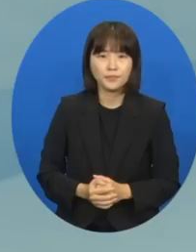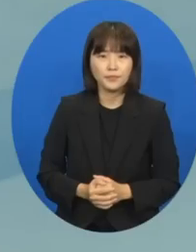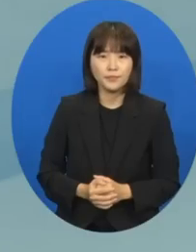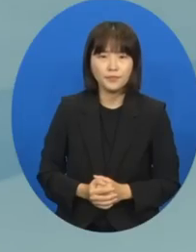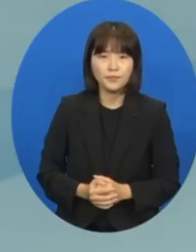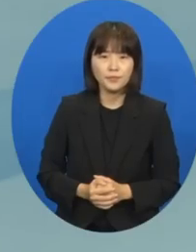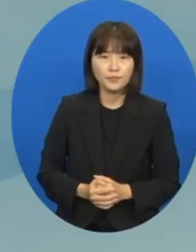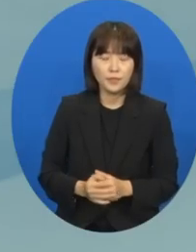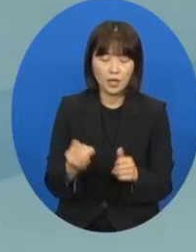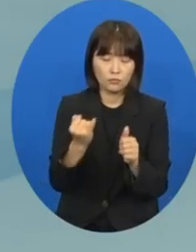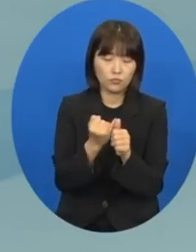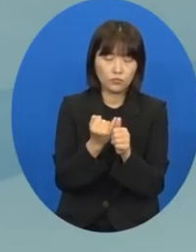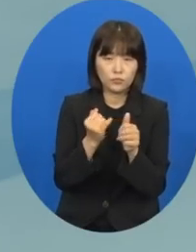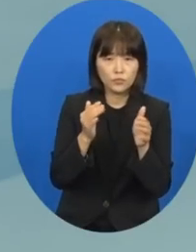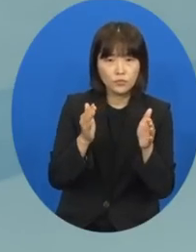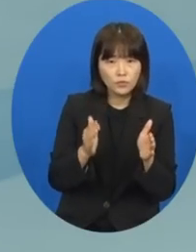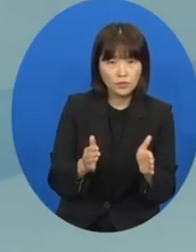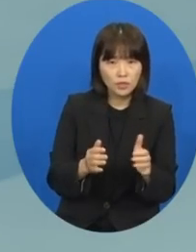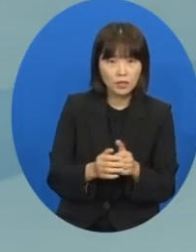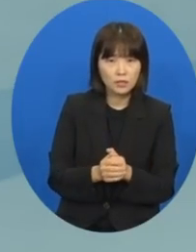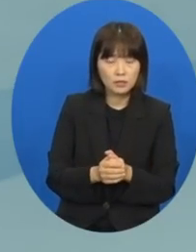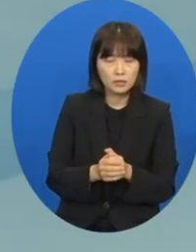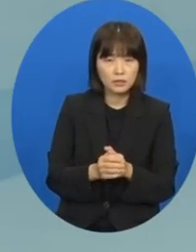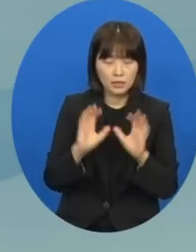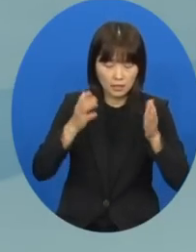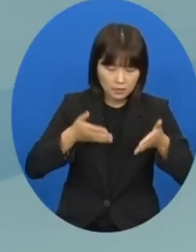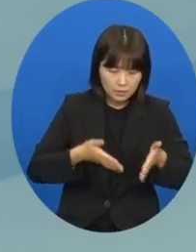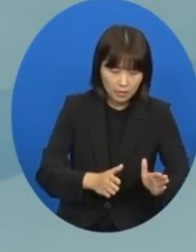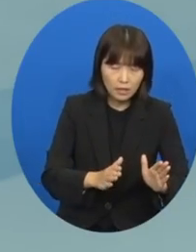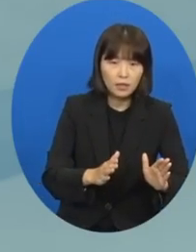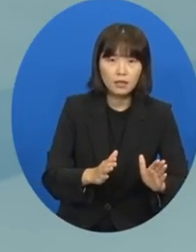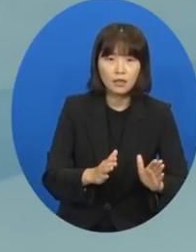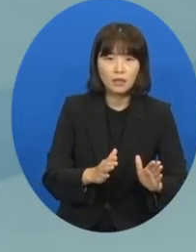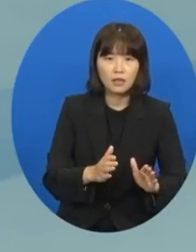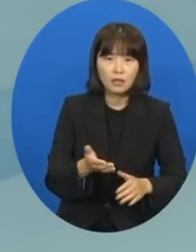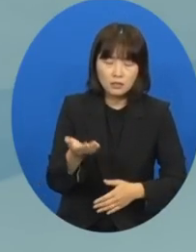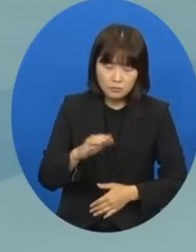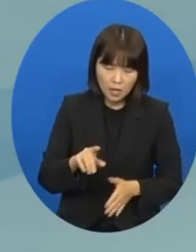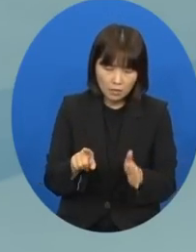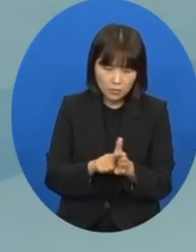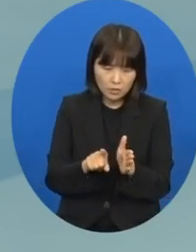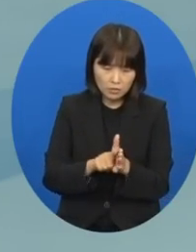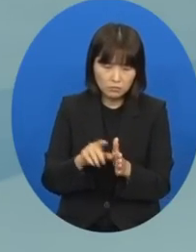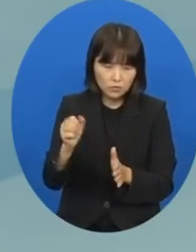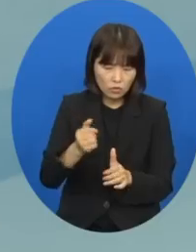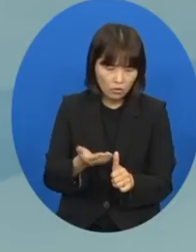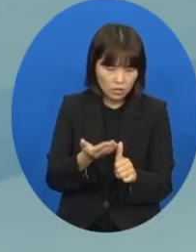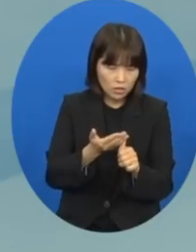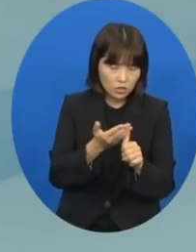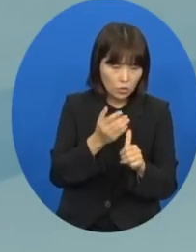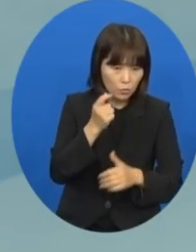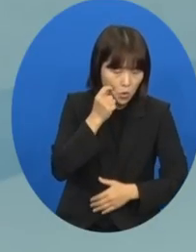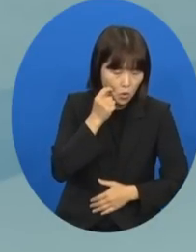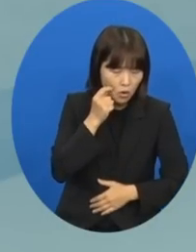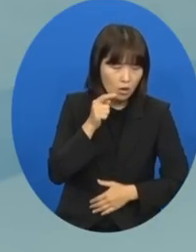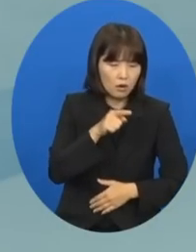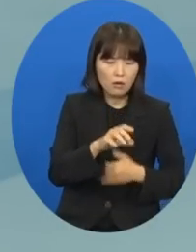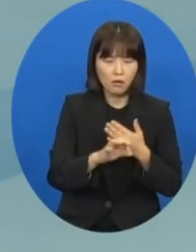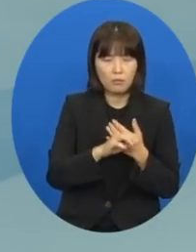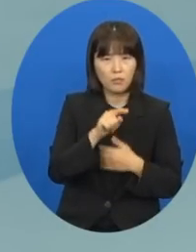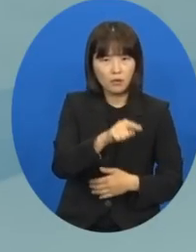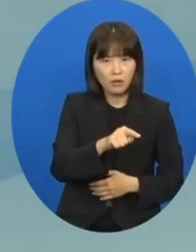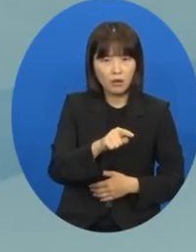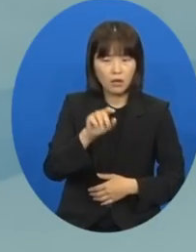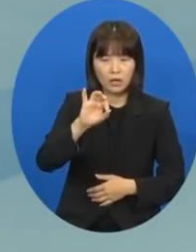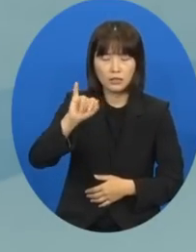아무리 부부 사이에 낳은 아이를 할지라도요, 믿음으로 기르지 않으면 그 아이는 이스마엘 아닙니까? 믿음으로